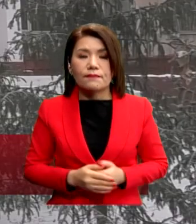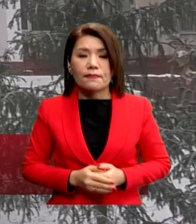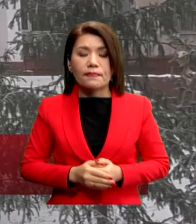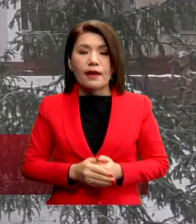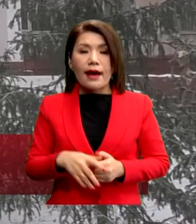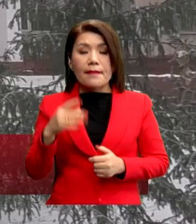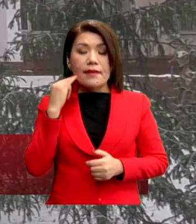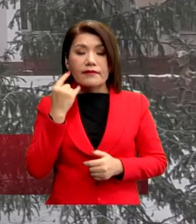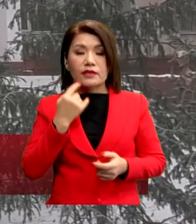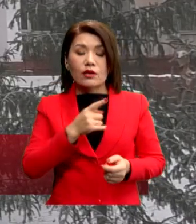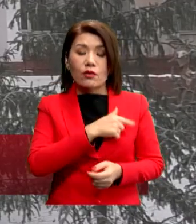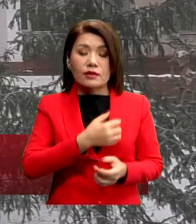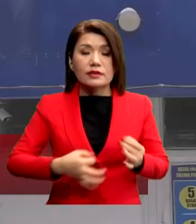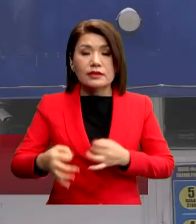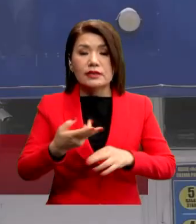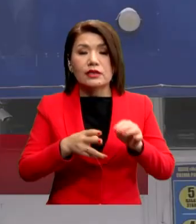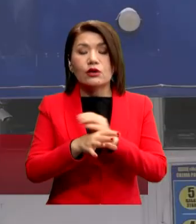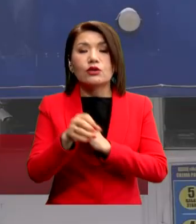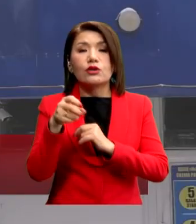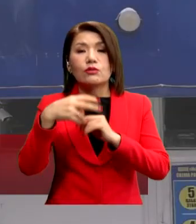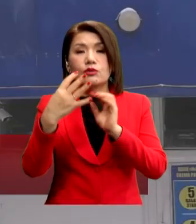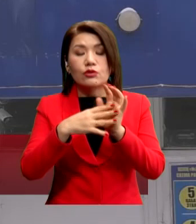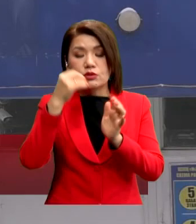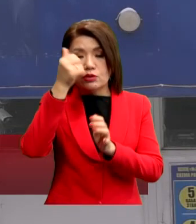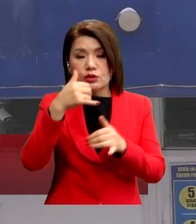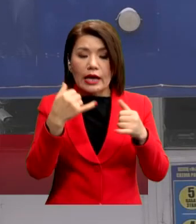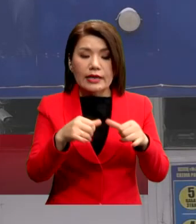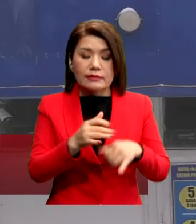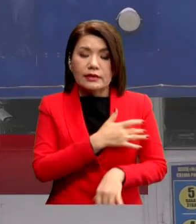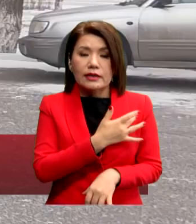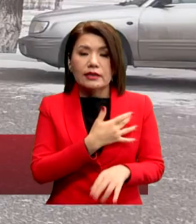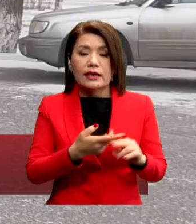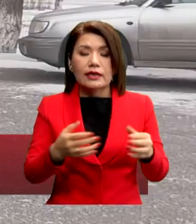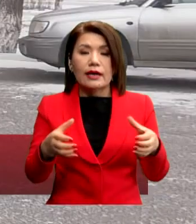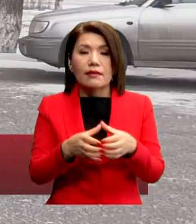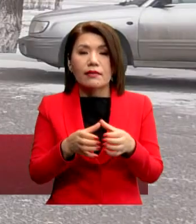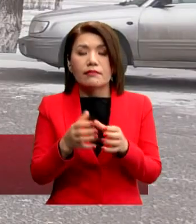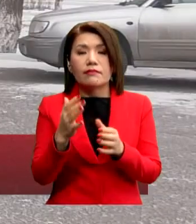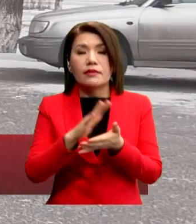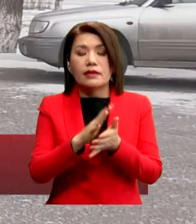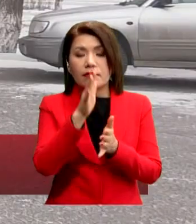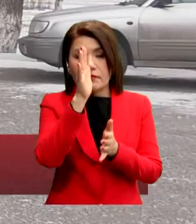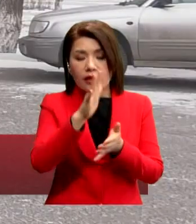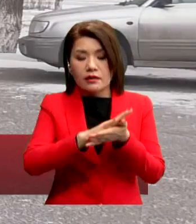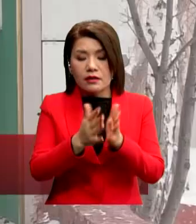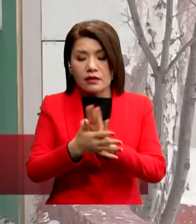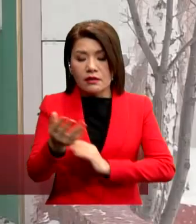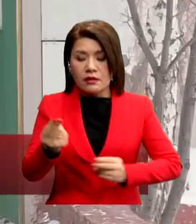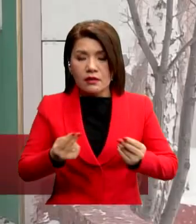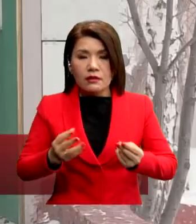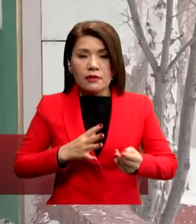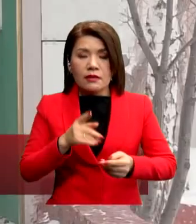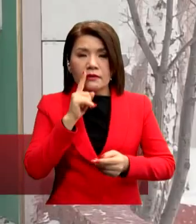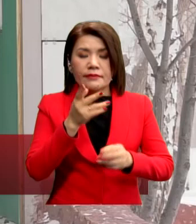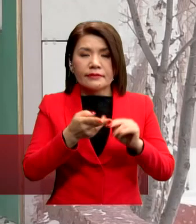Павлодар облысының денсаулық сақтау басқармасы 2019 жылы асханалық қызмет көрсететін компаниямен 5 жылға келісім шартқа отырған. Алайда сол